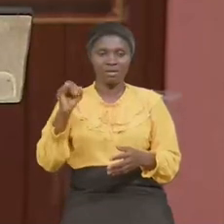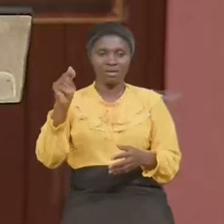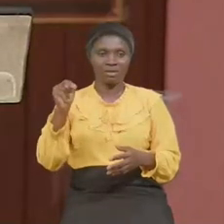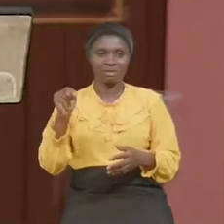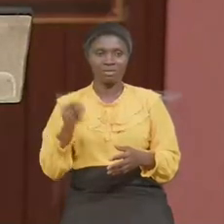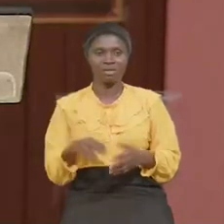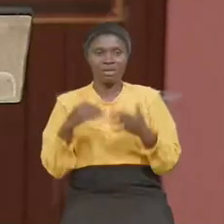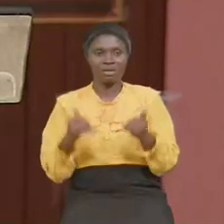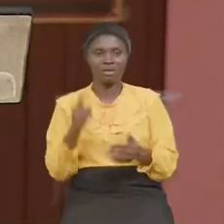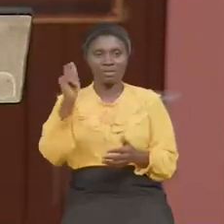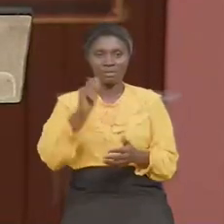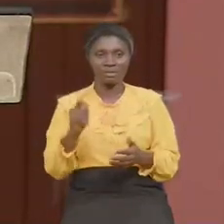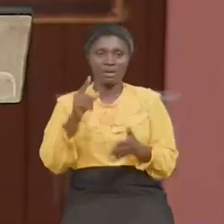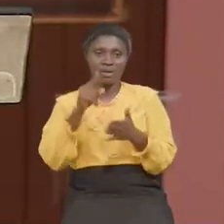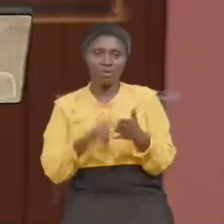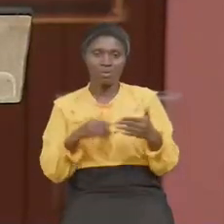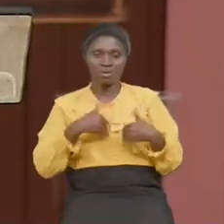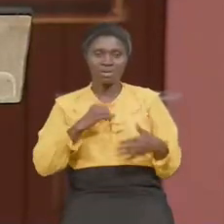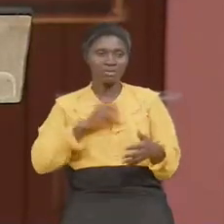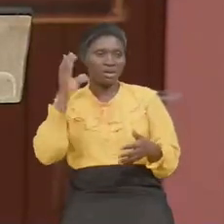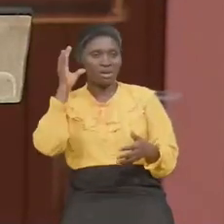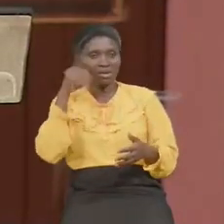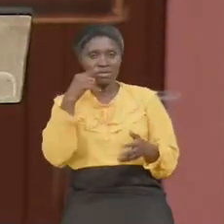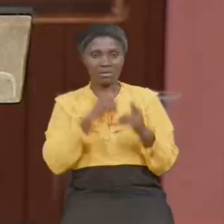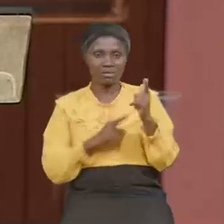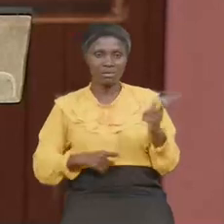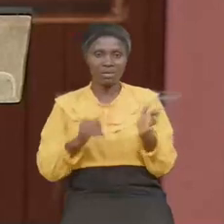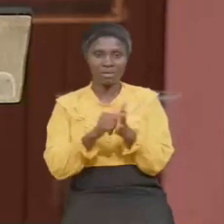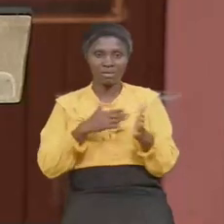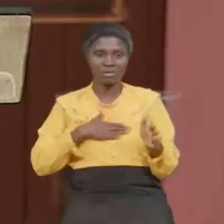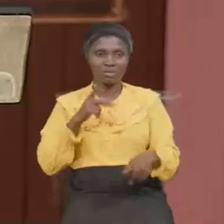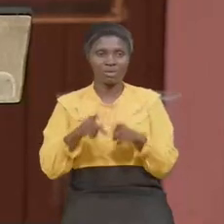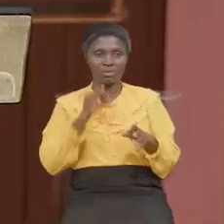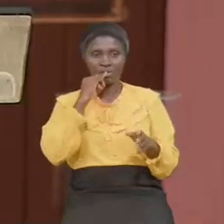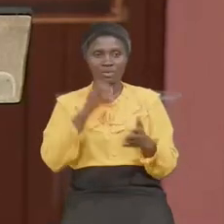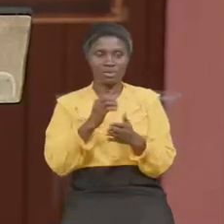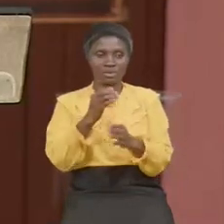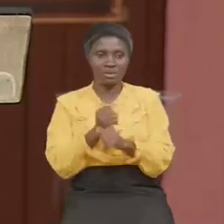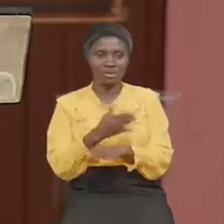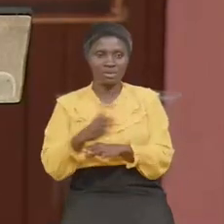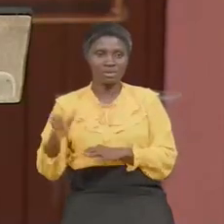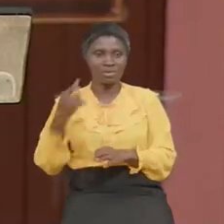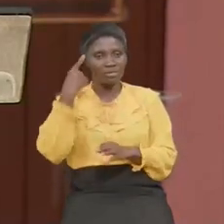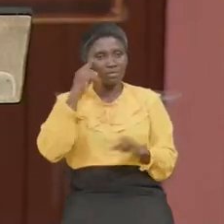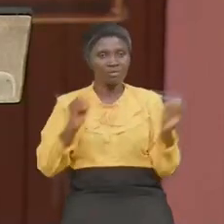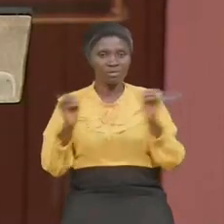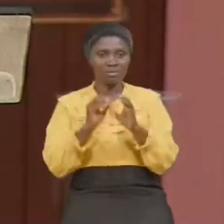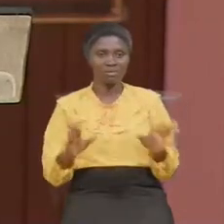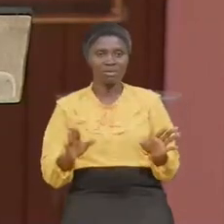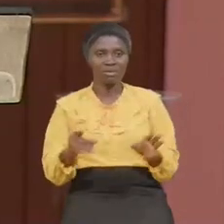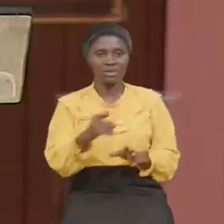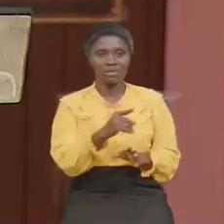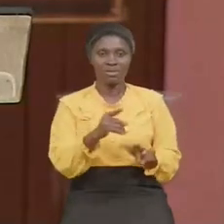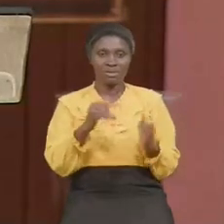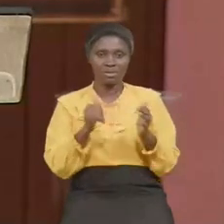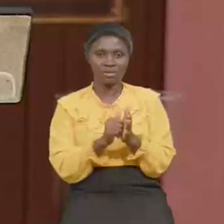été gratuitement enlevé, ces tyrans poussent des cris. Dit l'Éternel. Et toute la durée du jour, mon nom